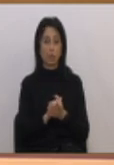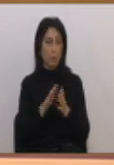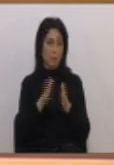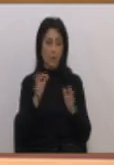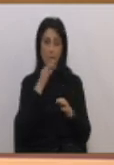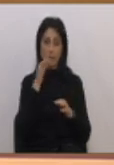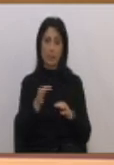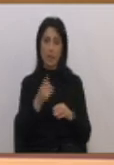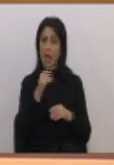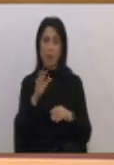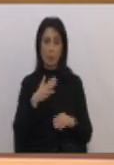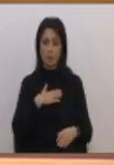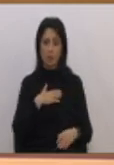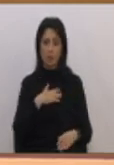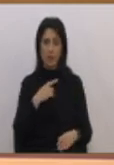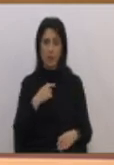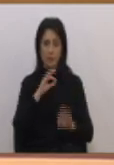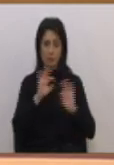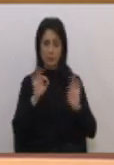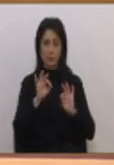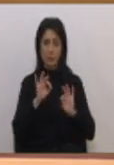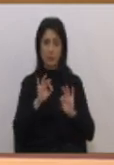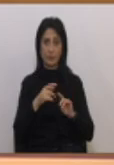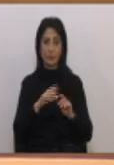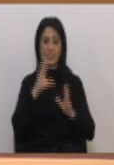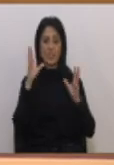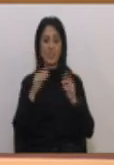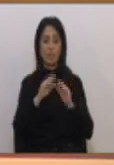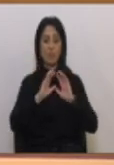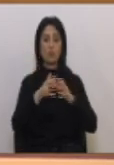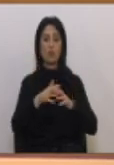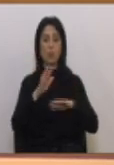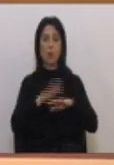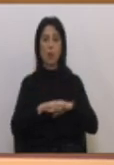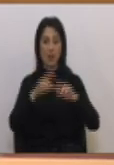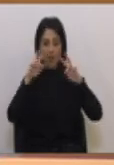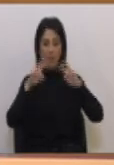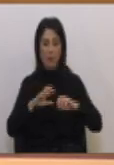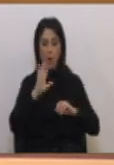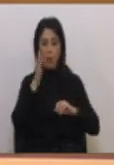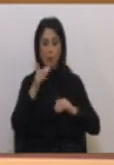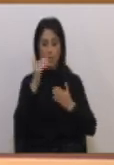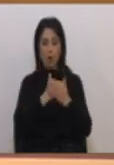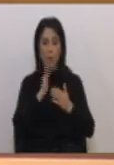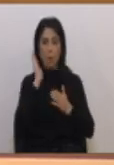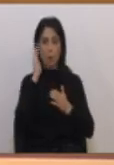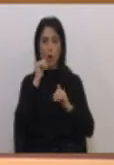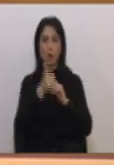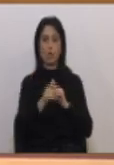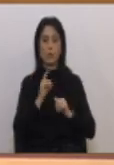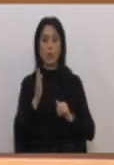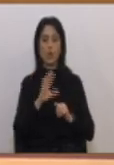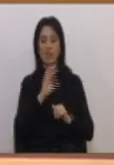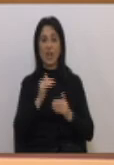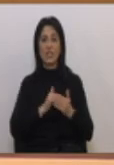უპრომეცაც გეტყვით. Არა მხოლოდ ჩვენი აღქმა ეს საავტო ფონდი მსოფლიო ბანკის მათ შორის კვლევებით, ხუთწლიანი პროგნოზით და მოლოდინებით